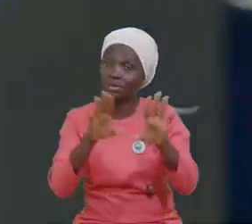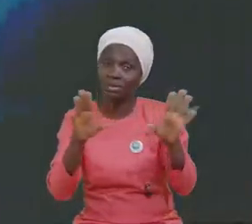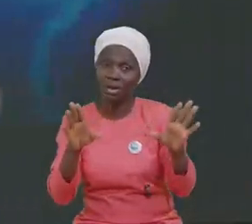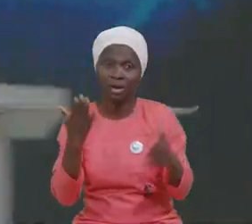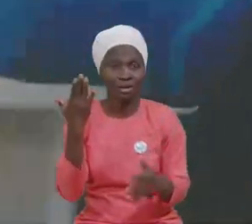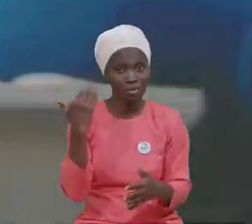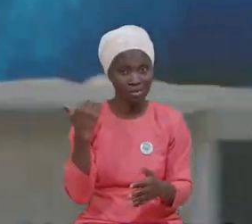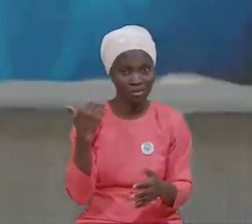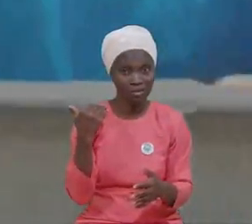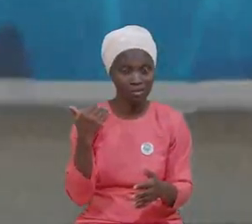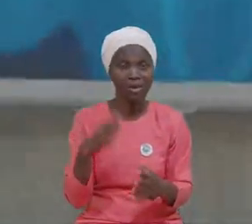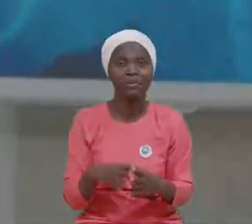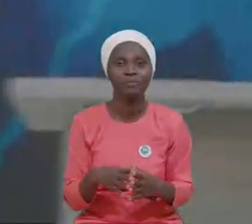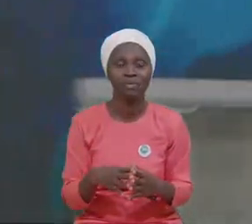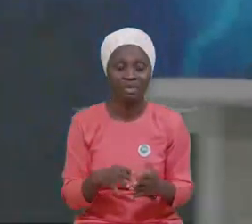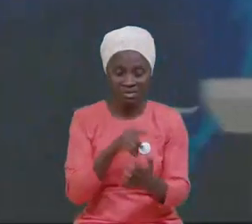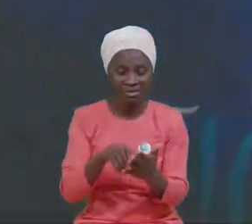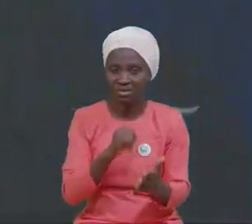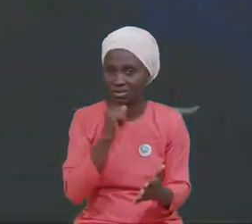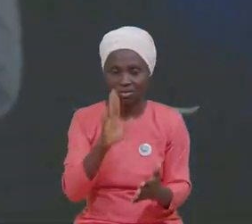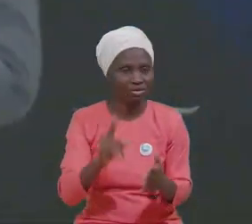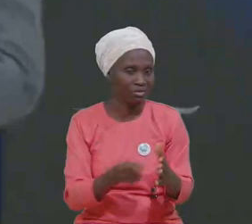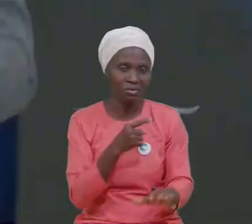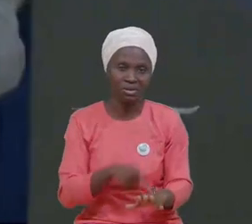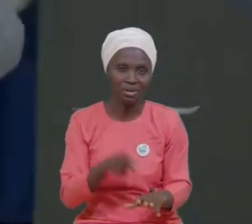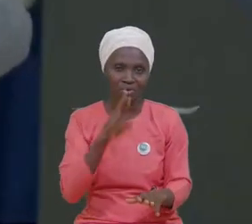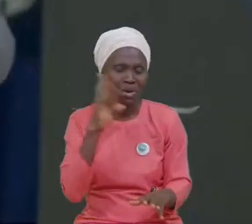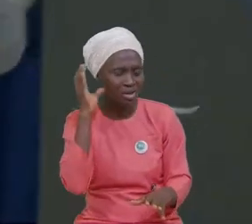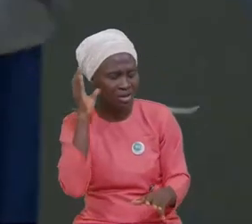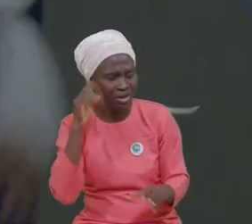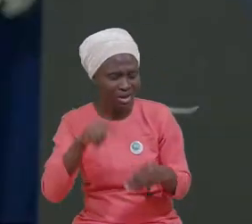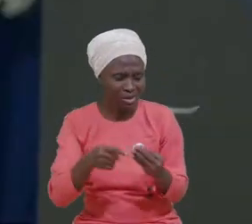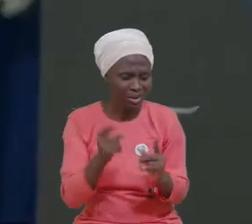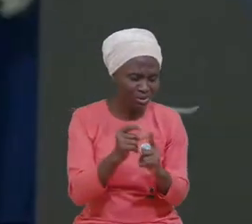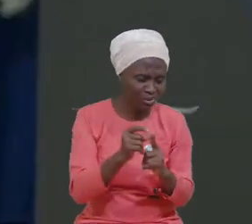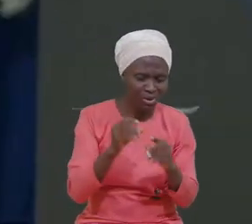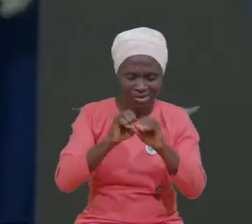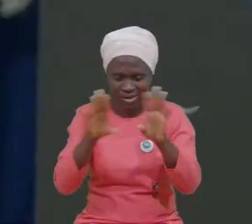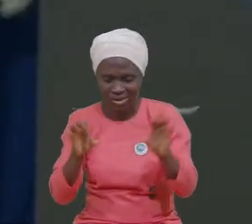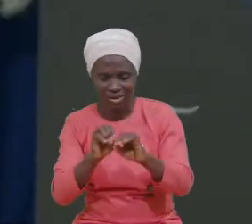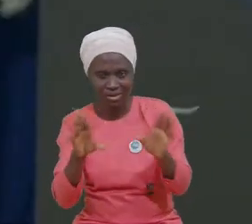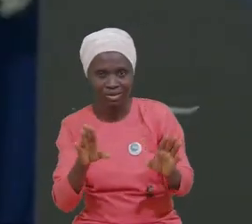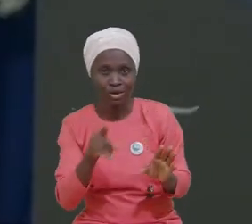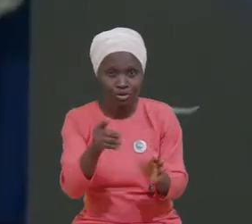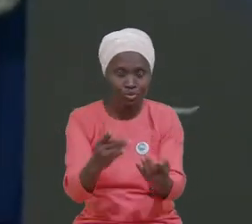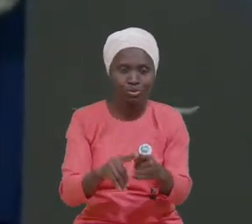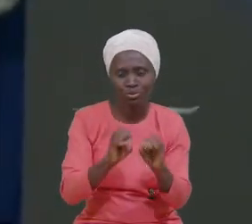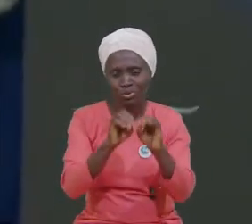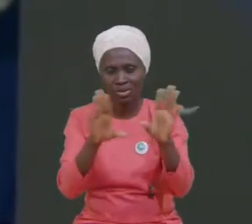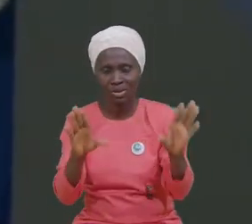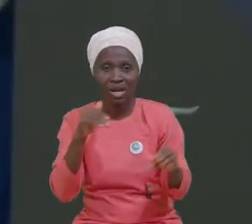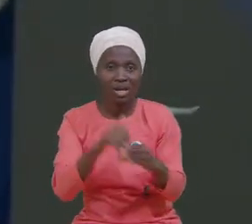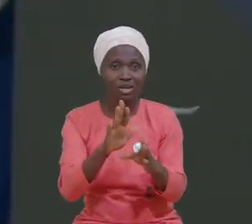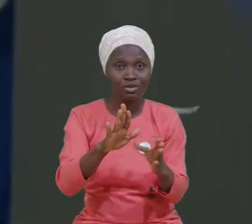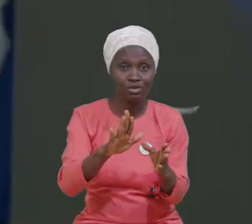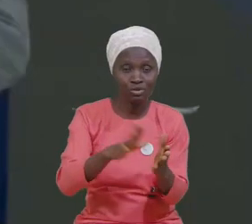briller avant. Ce n'est pas la première fois que tu entends parler de briller. Tu veux briller dans tes études